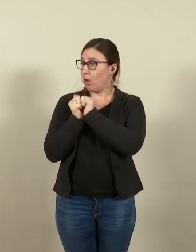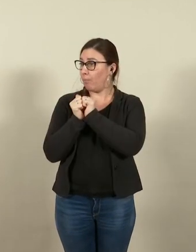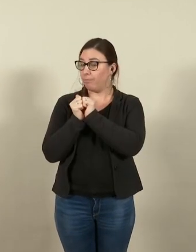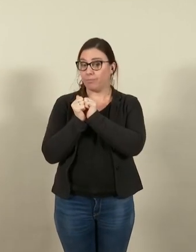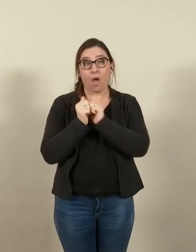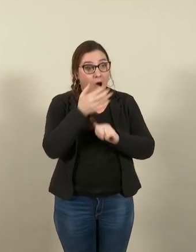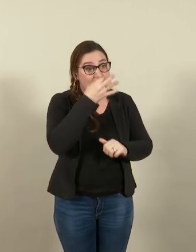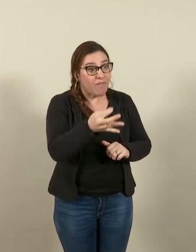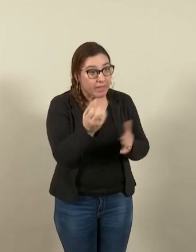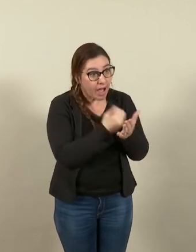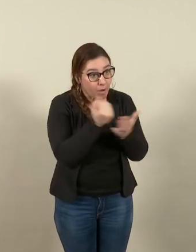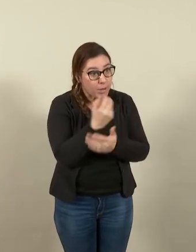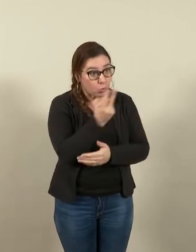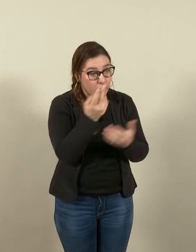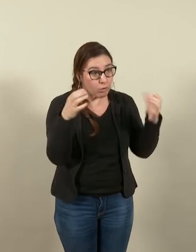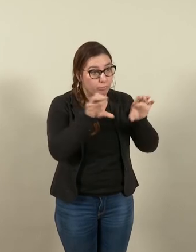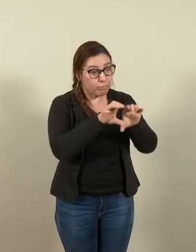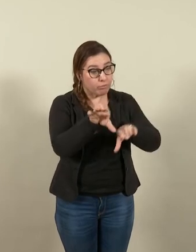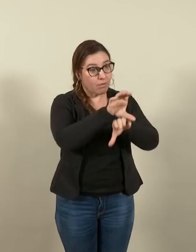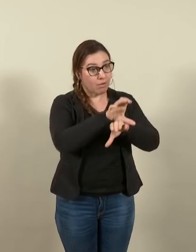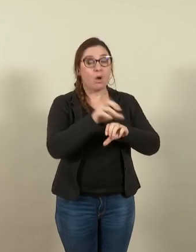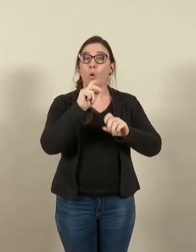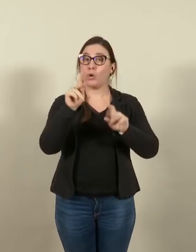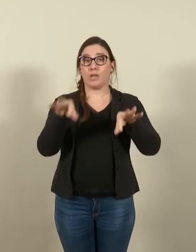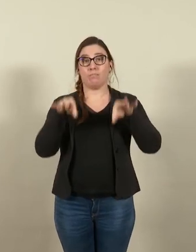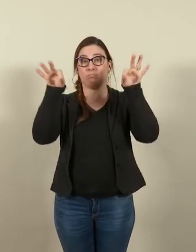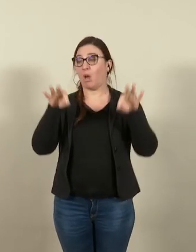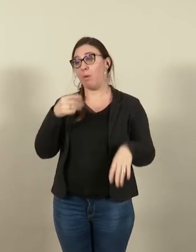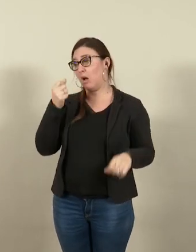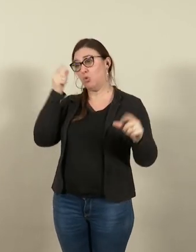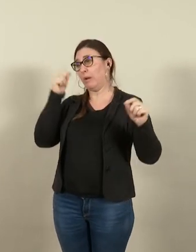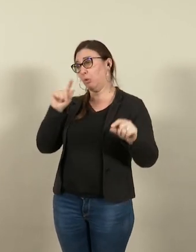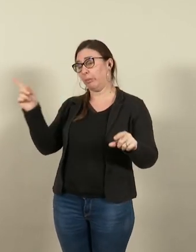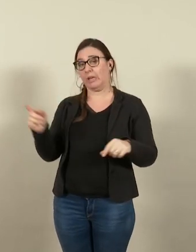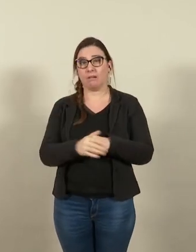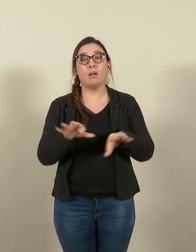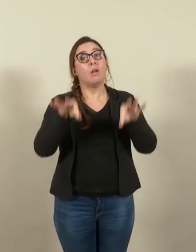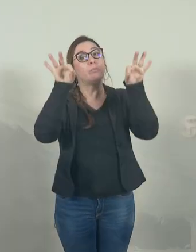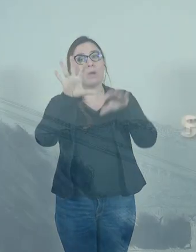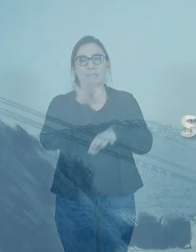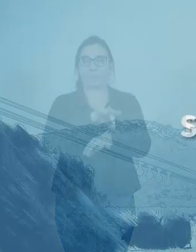jeavais raté cette information donc la suspension est de droit vous avez 5 minutes